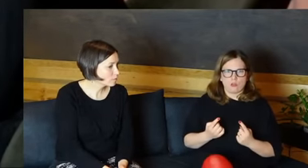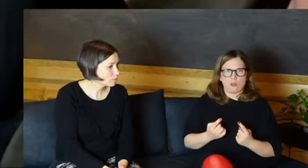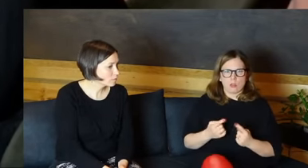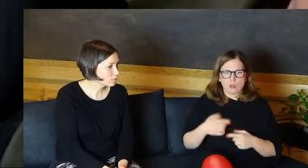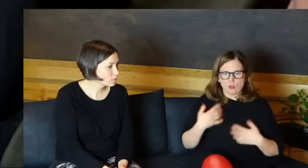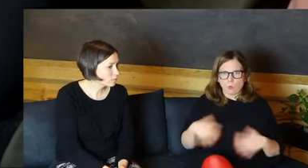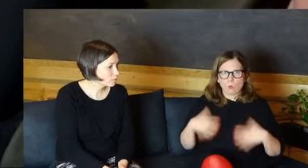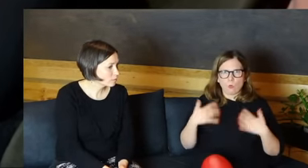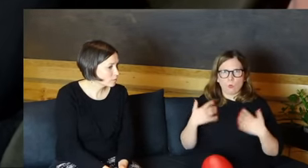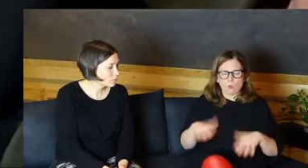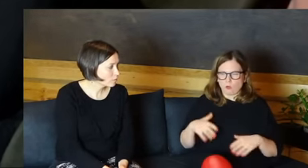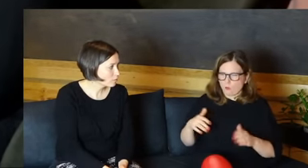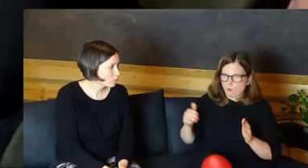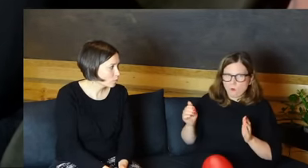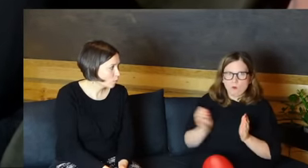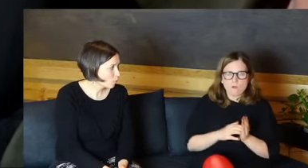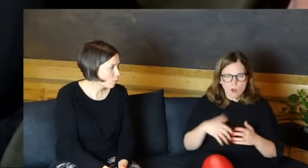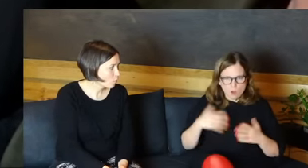Oho, kyllä on kova.